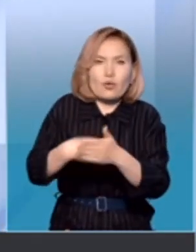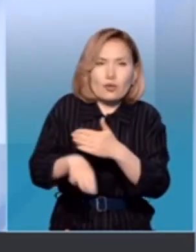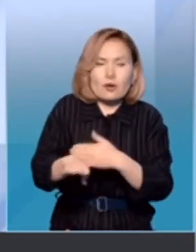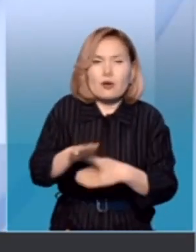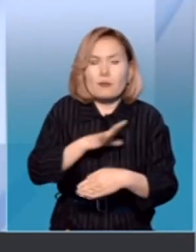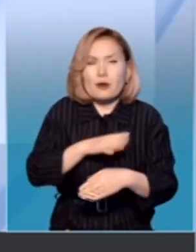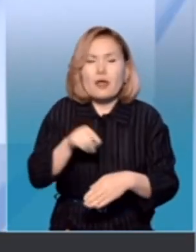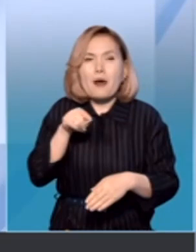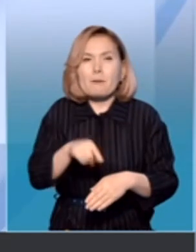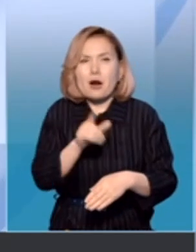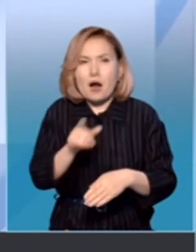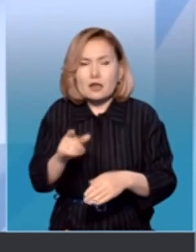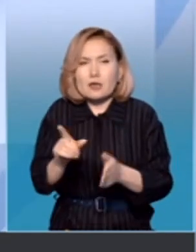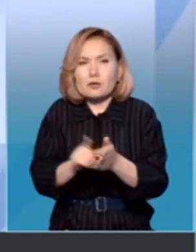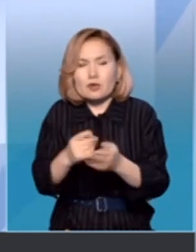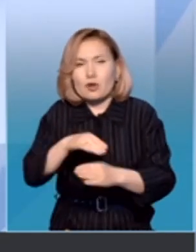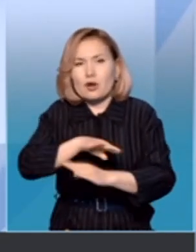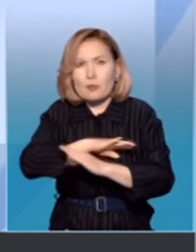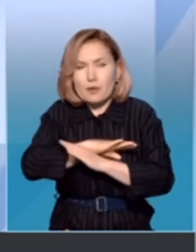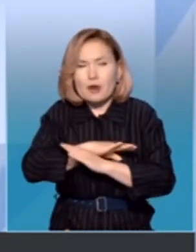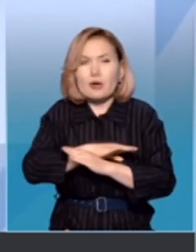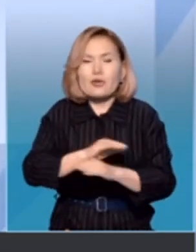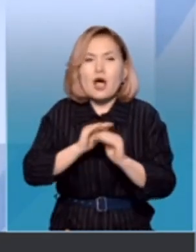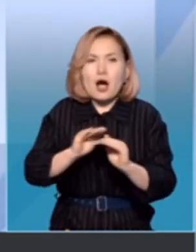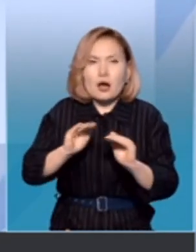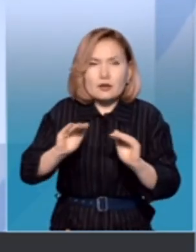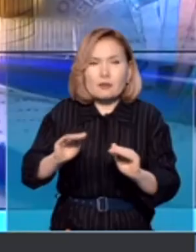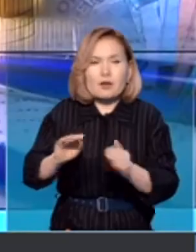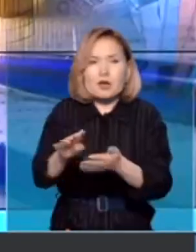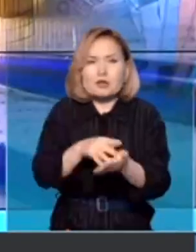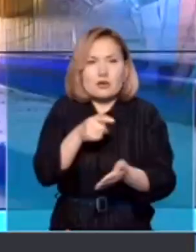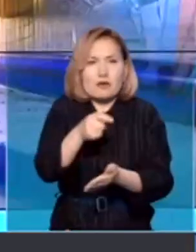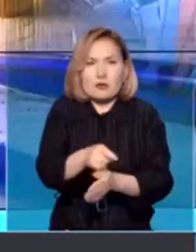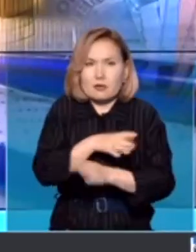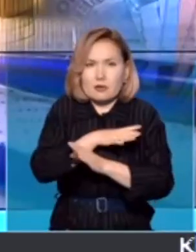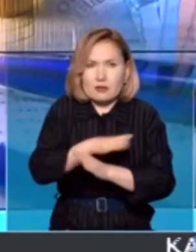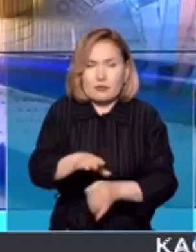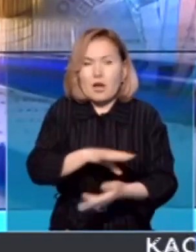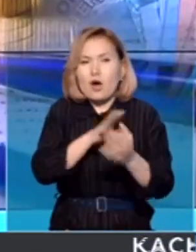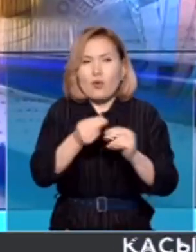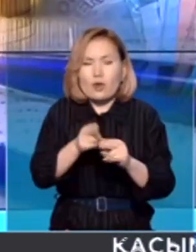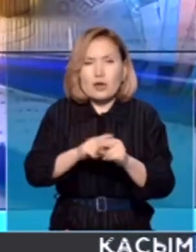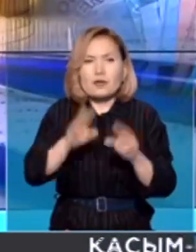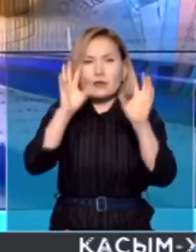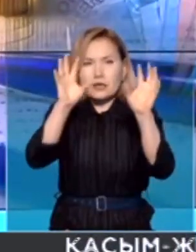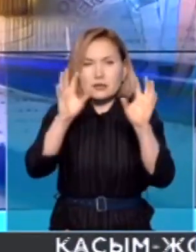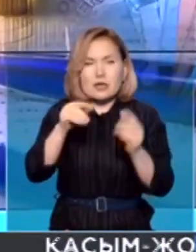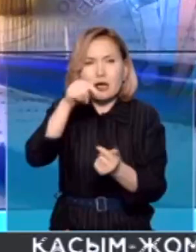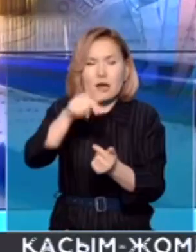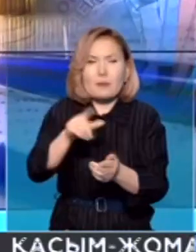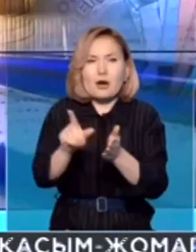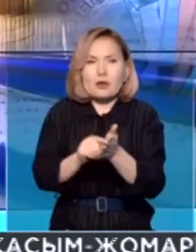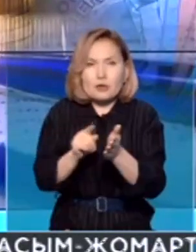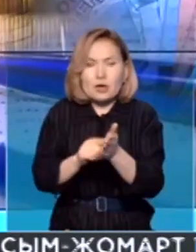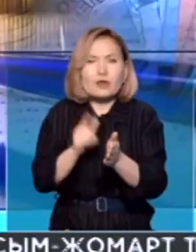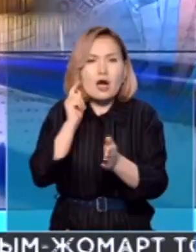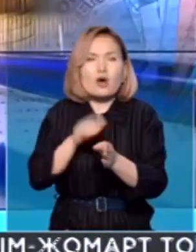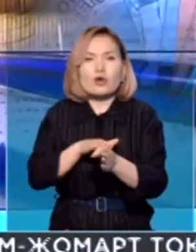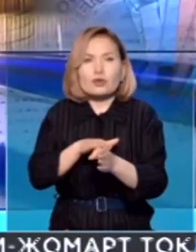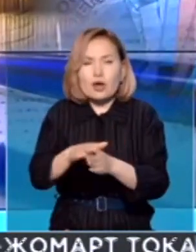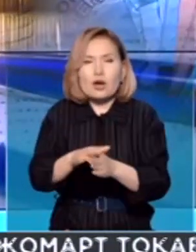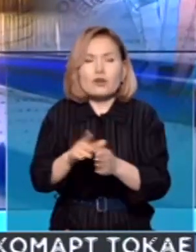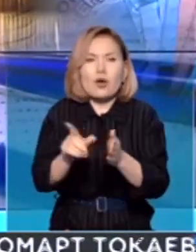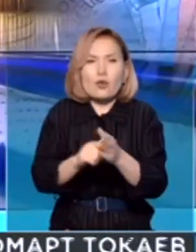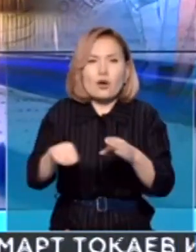мыңға жуығы қайтыс болған, ал мұрагерлері өтініш білдірмеген. Мұндай жағдайда заңға сәйкес зейнет жасына толған және